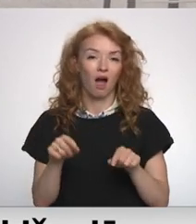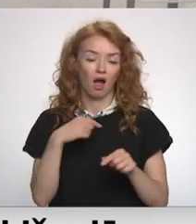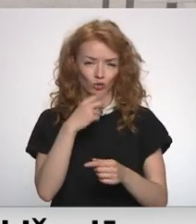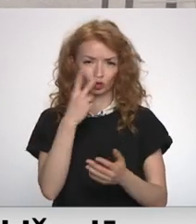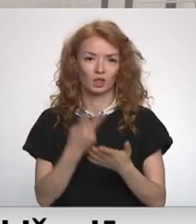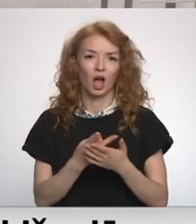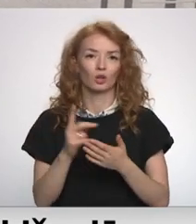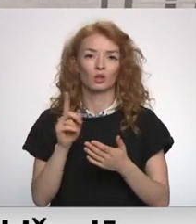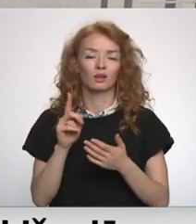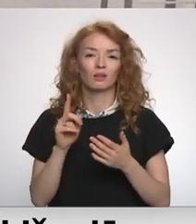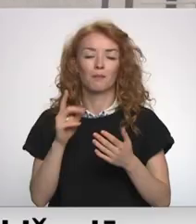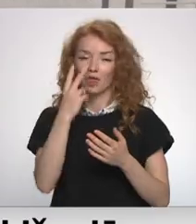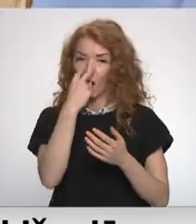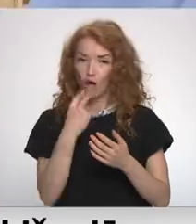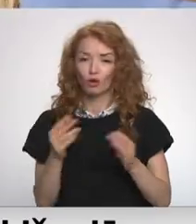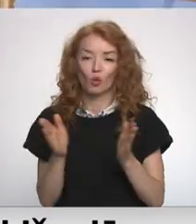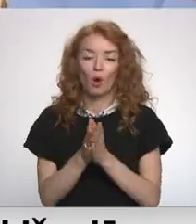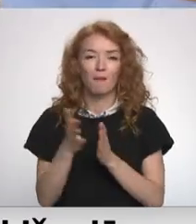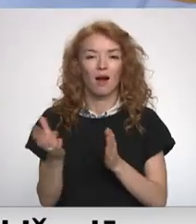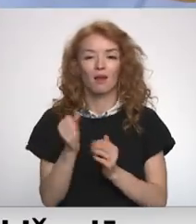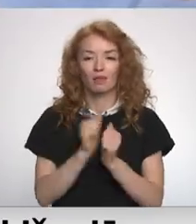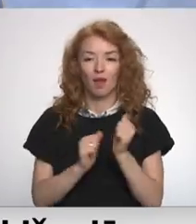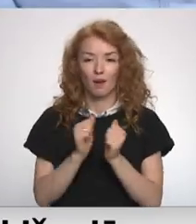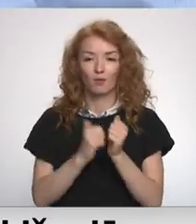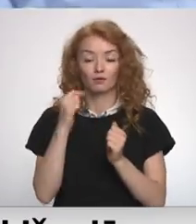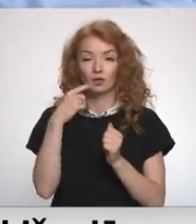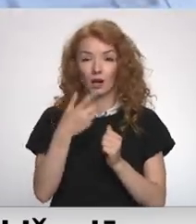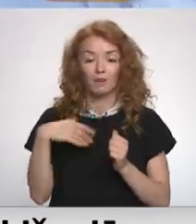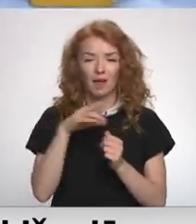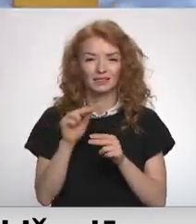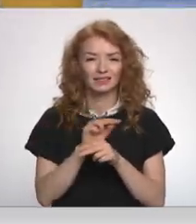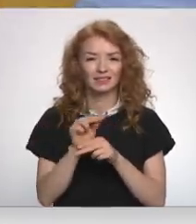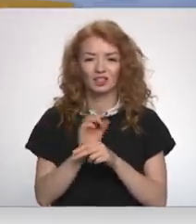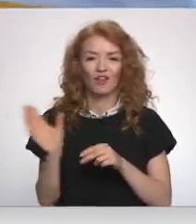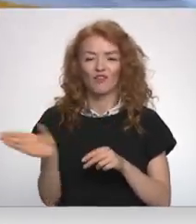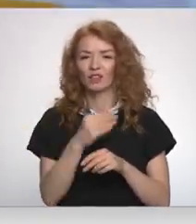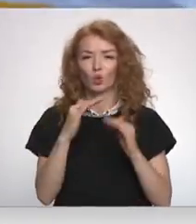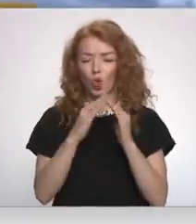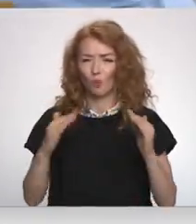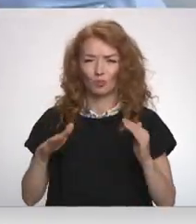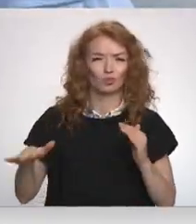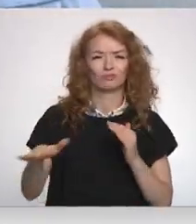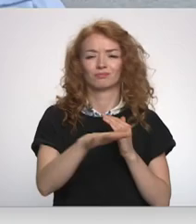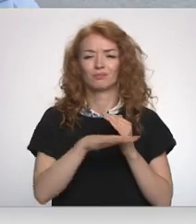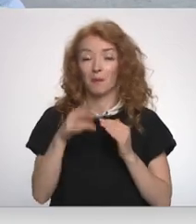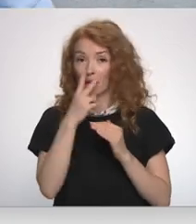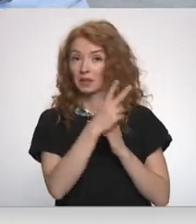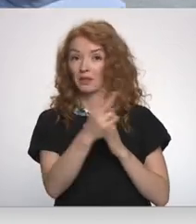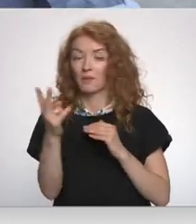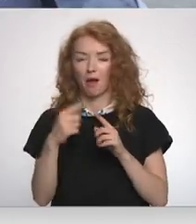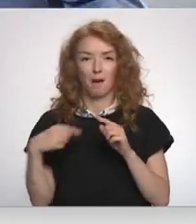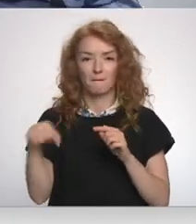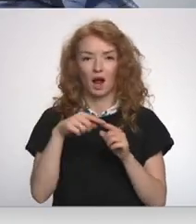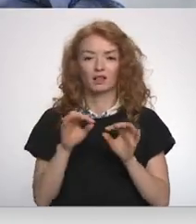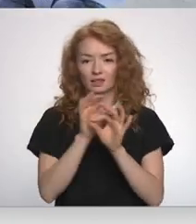tāda sarašana ar dabu. Mēs atrenovējām šo visu augšā jumtu un paskatījāmies, cik daudz apkārt